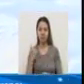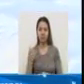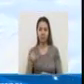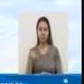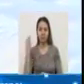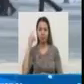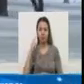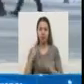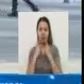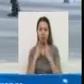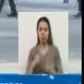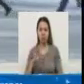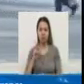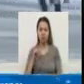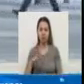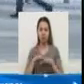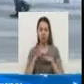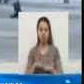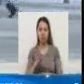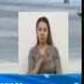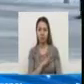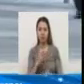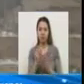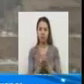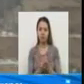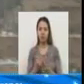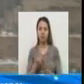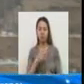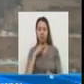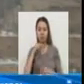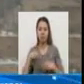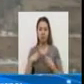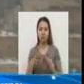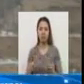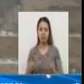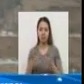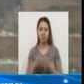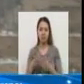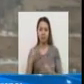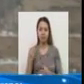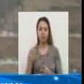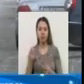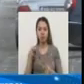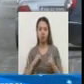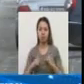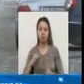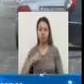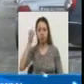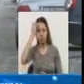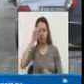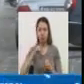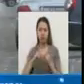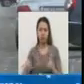Мемлекет басшысы әсіресе жаратылыстану және математикалық бағыттағы білім беру сапасына көп көңіл бөлу қажеттігін ескертті. Бұл орайда педагогтардың біліктілігін